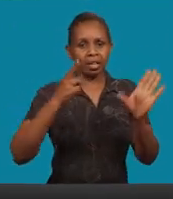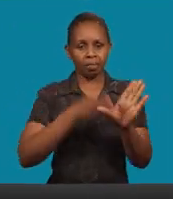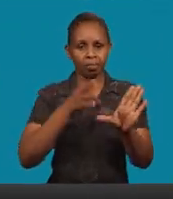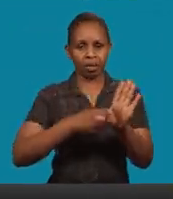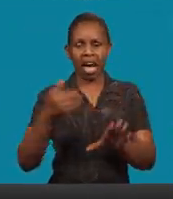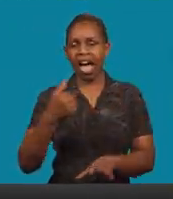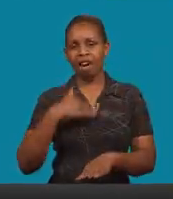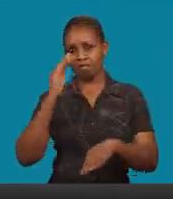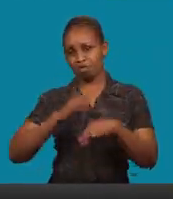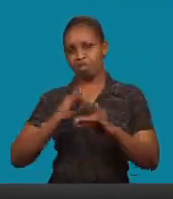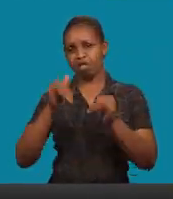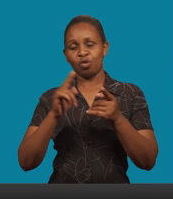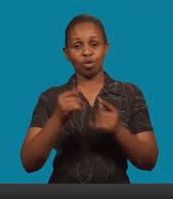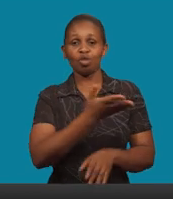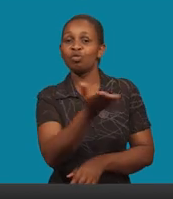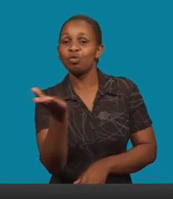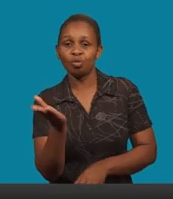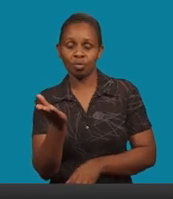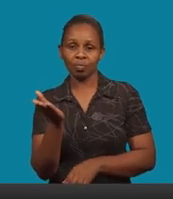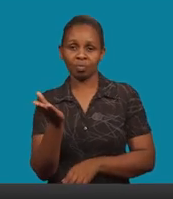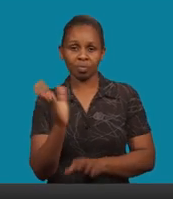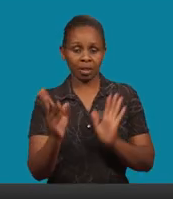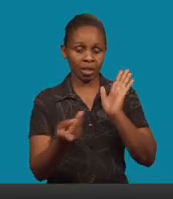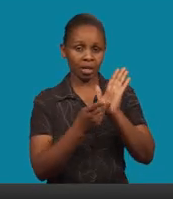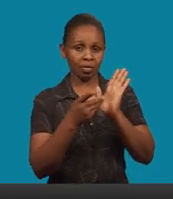badala ya petroli. I have some good news for you.